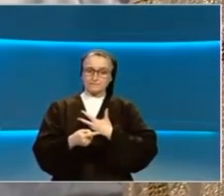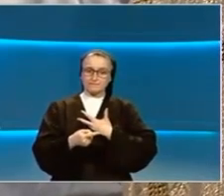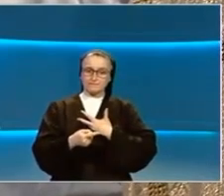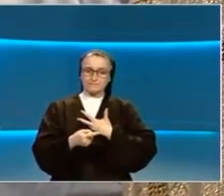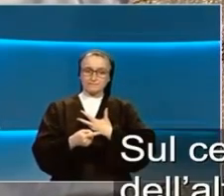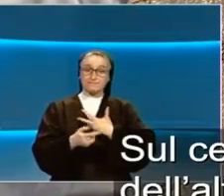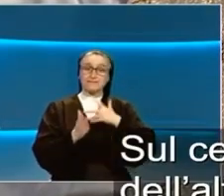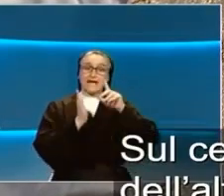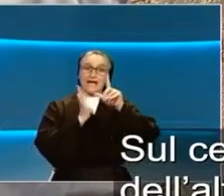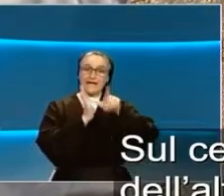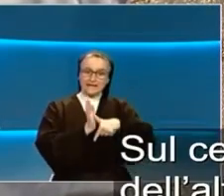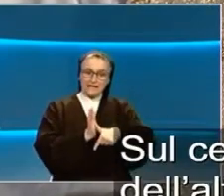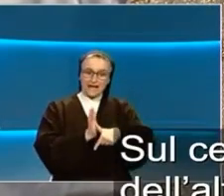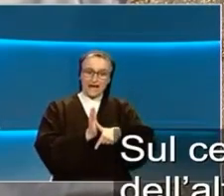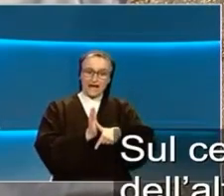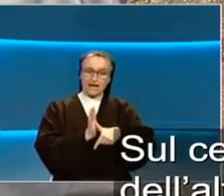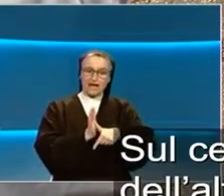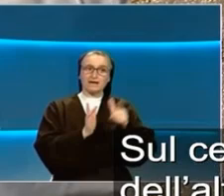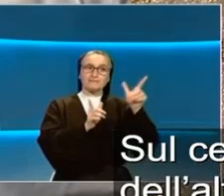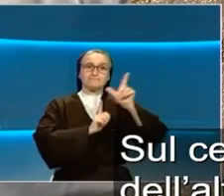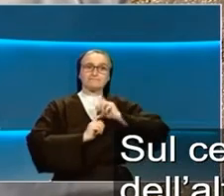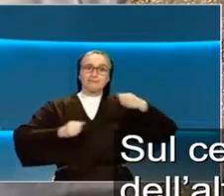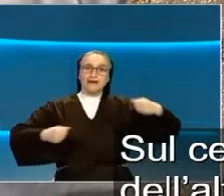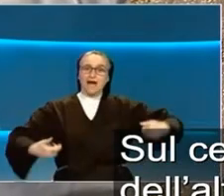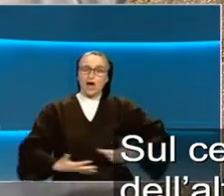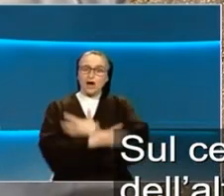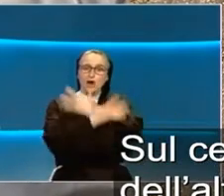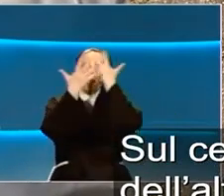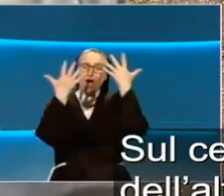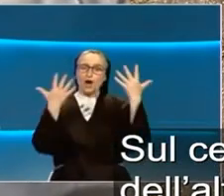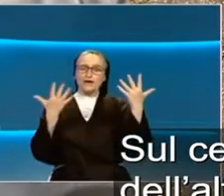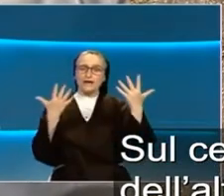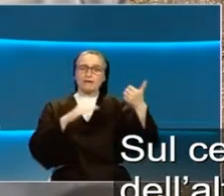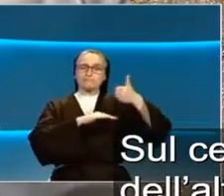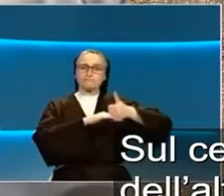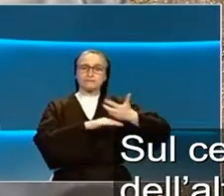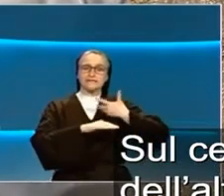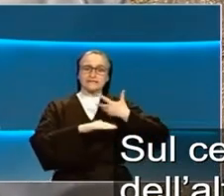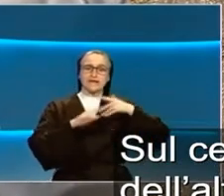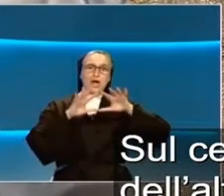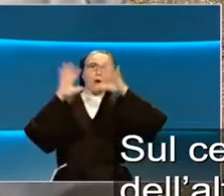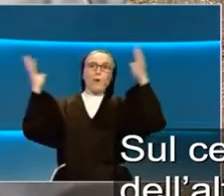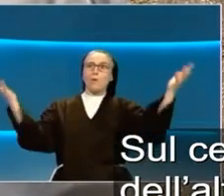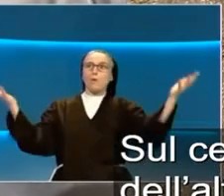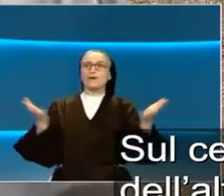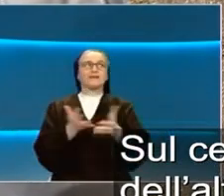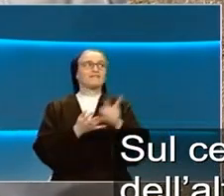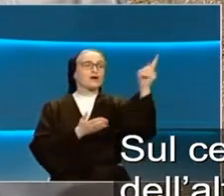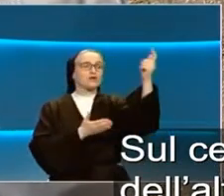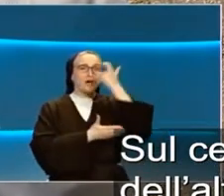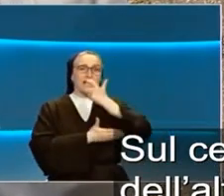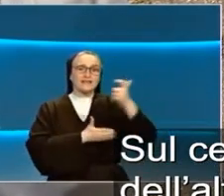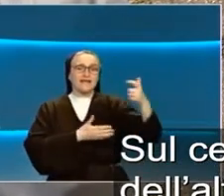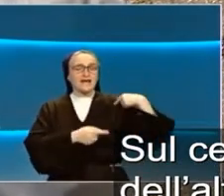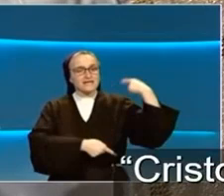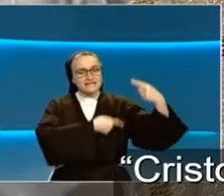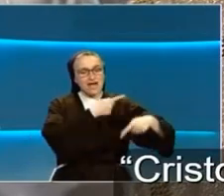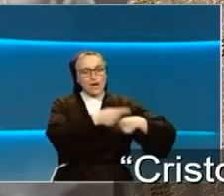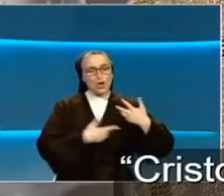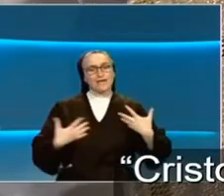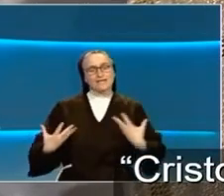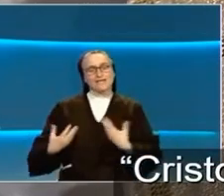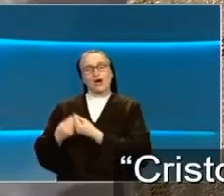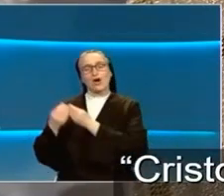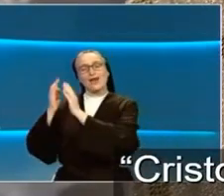et tempora, ipsis gloria et imperium per universa aeternitatis saecula.